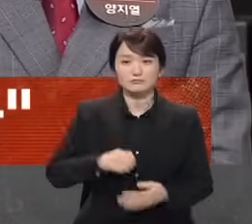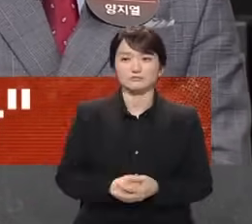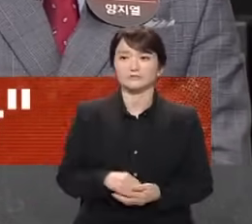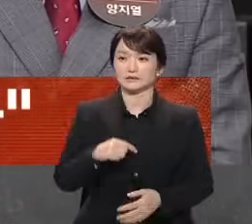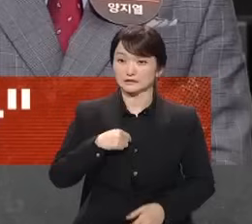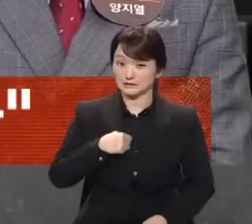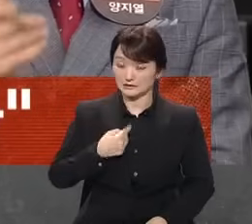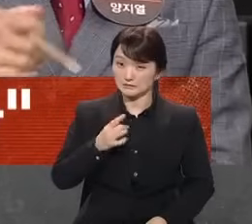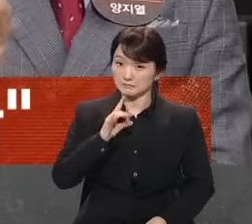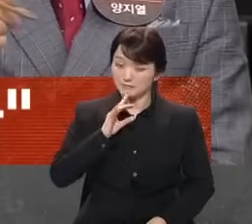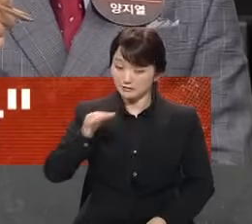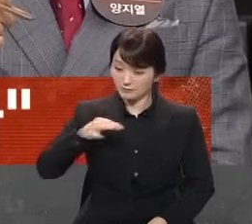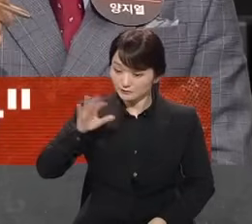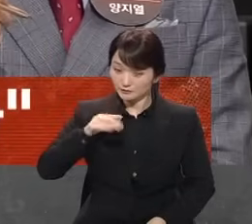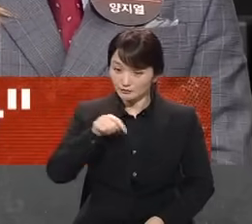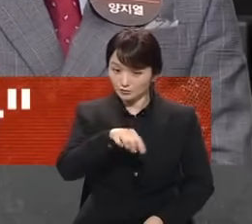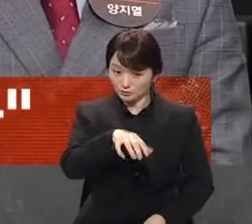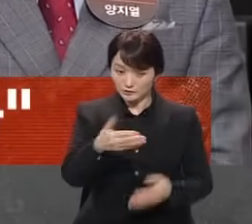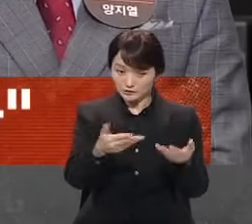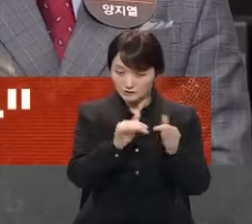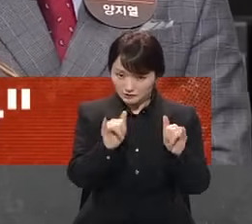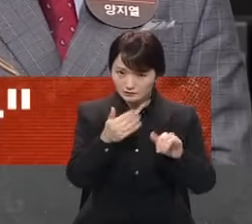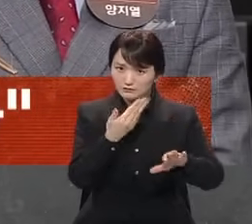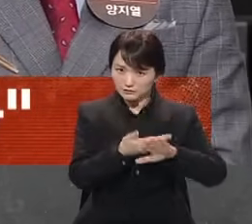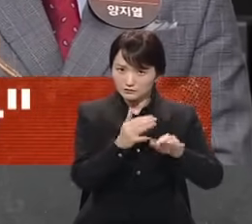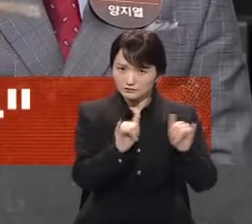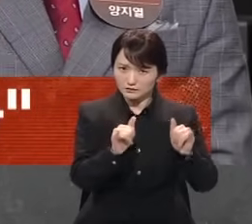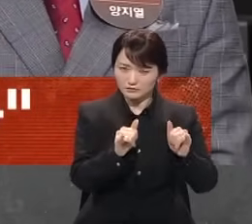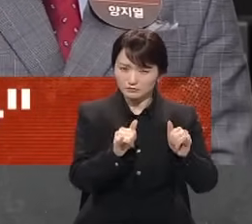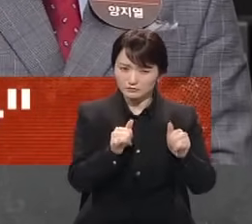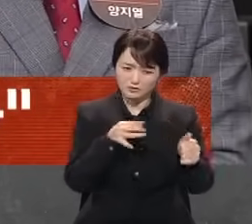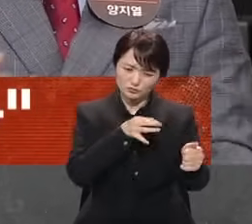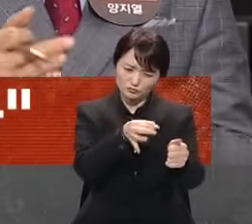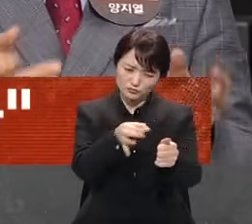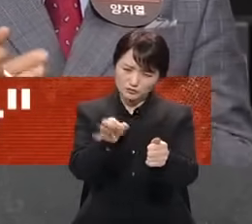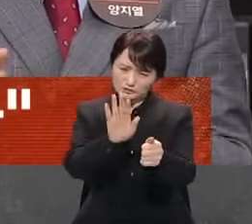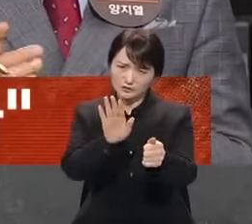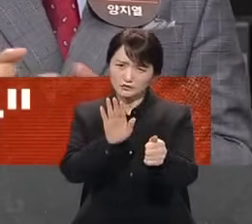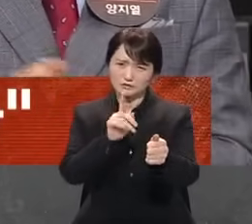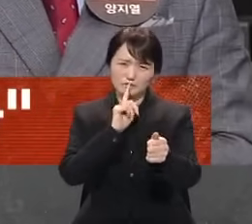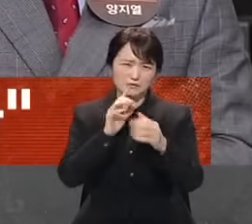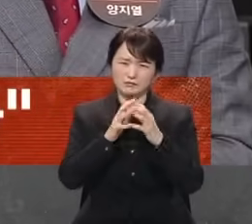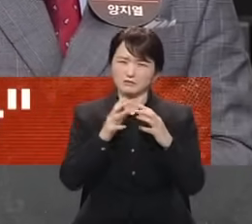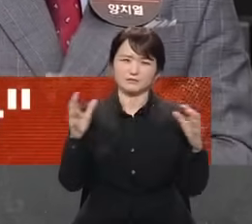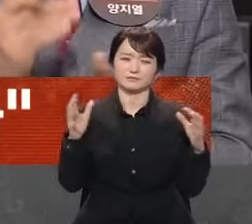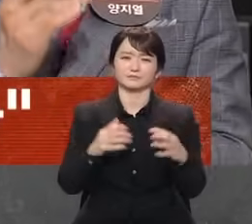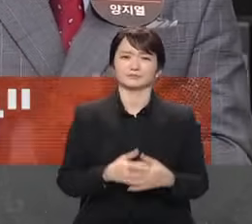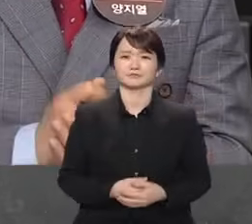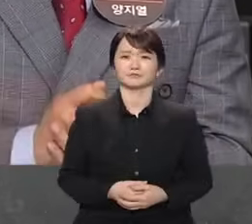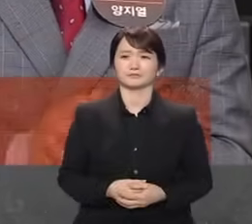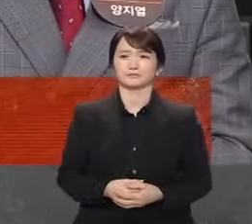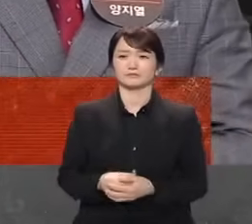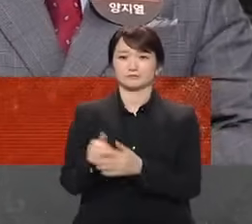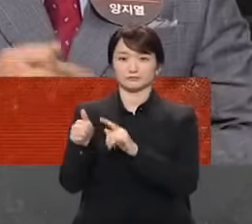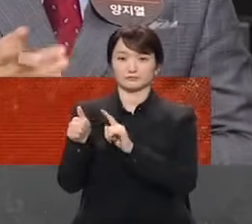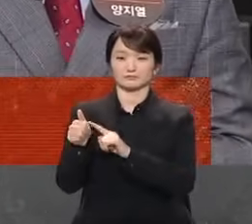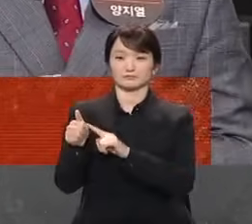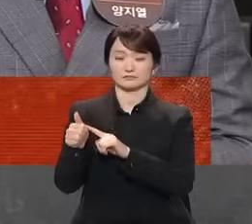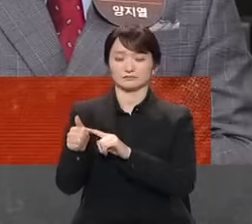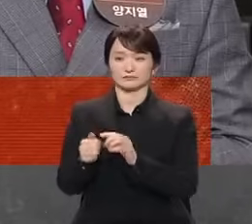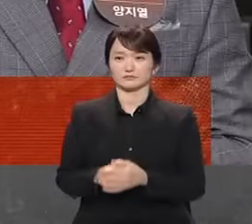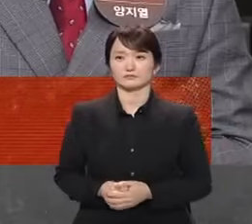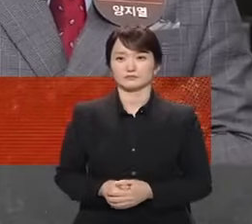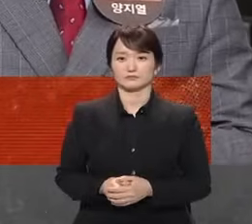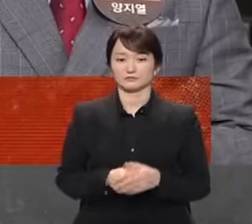못 받은 게 아니라 그 주점에서 일을 했던 다른 직원들한테도 사장이 급여를 안 줘서 이게 좀 원성이 있었던 모양입니다. 그래서 이 제보자가 대신